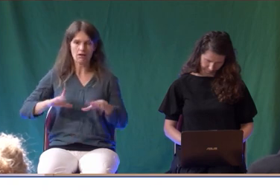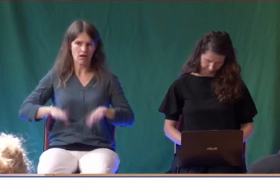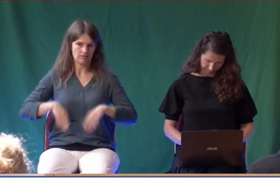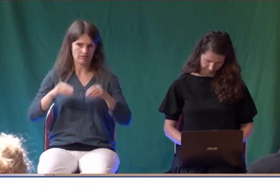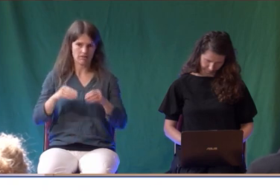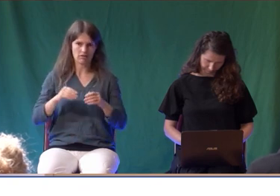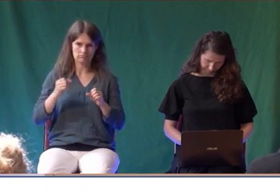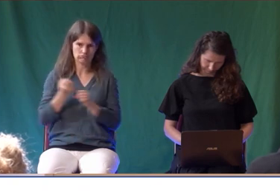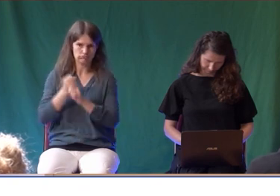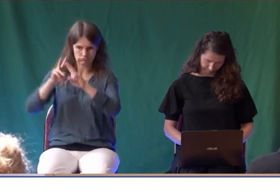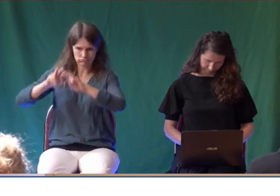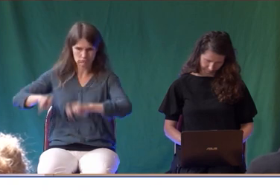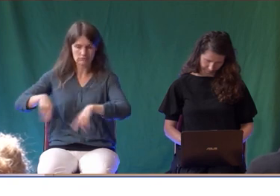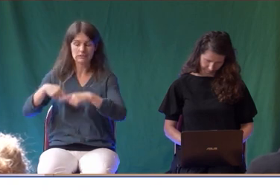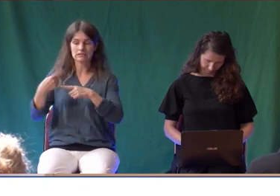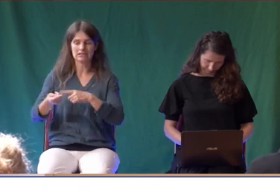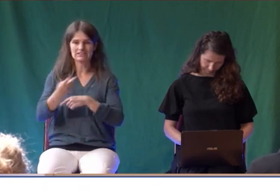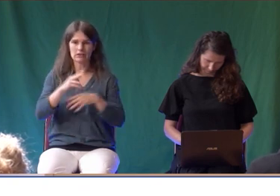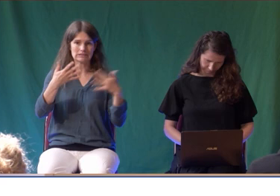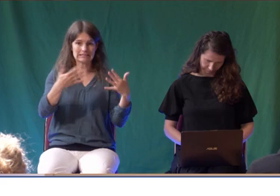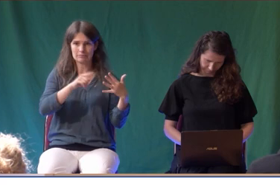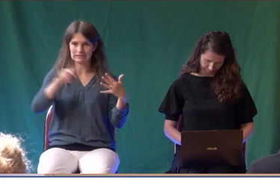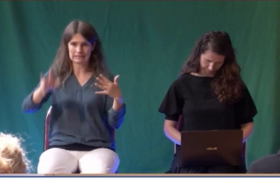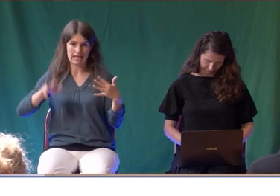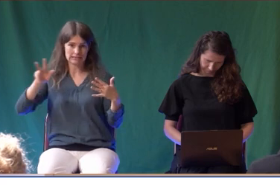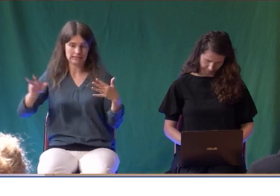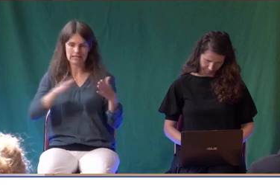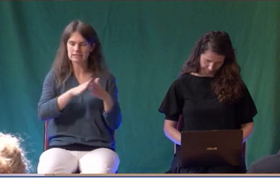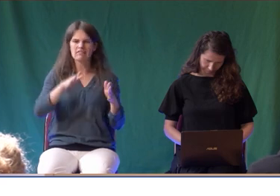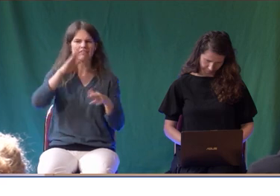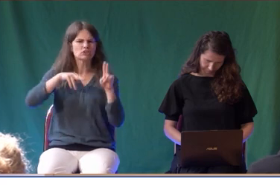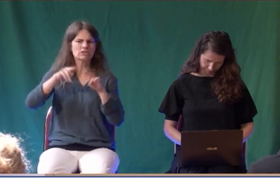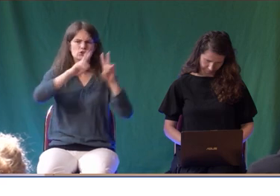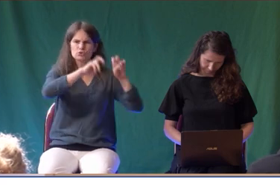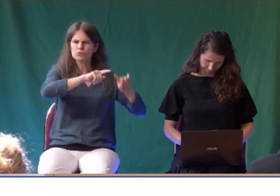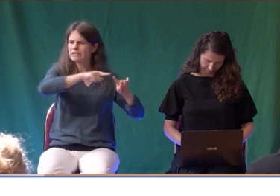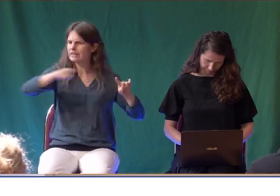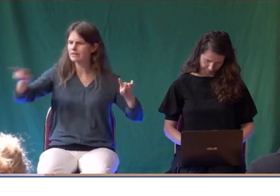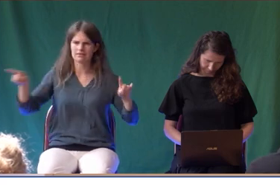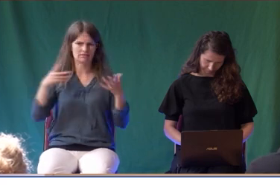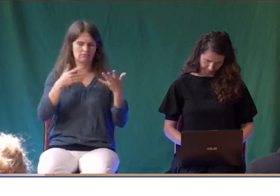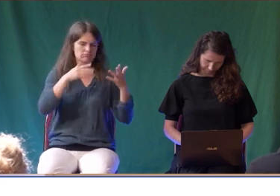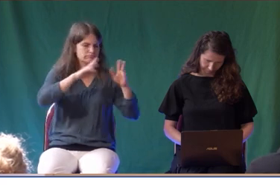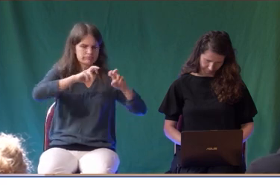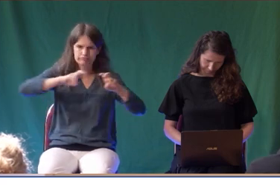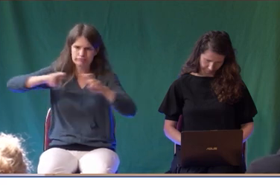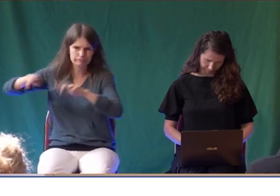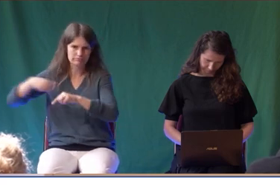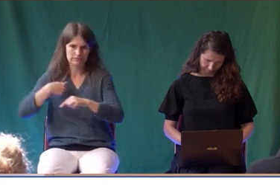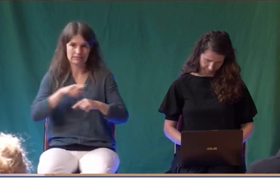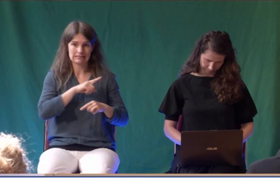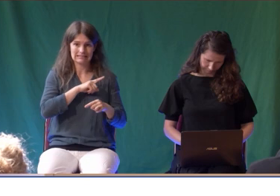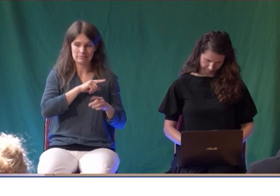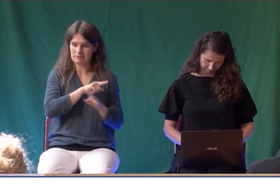2010 bis 13 gab es eine Reihe von Studien zum Thema Eltern mit Behinderungen an der Universität an der ich bis zu meiner Behandlung